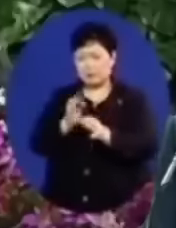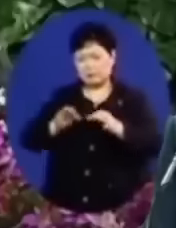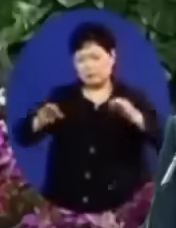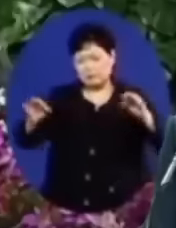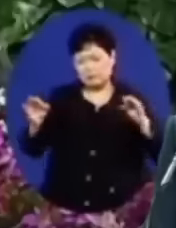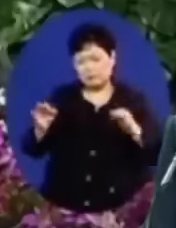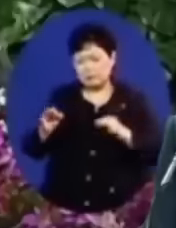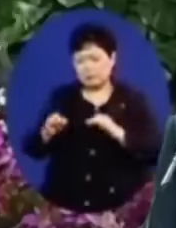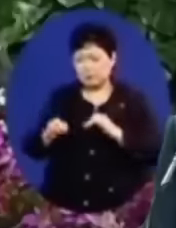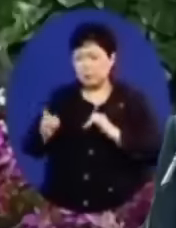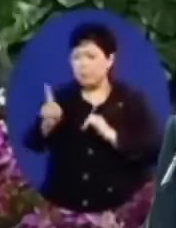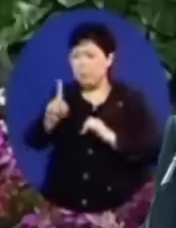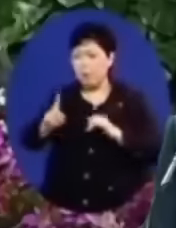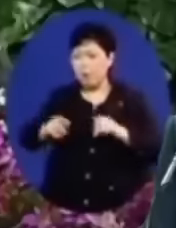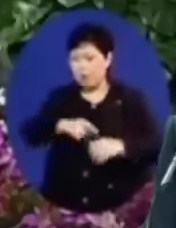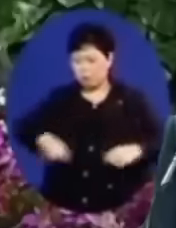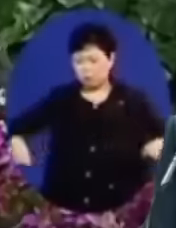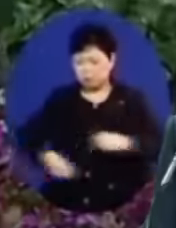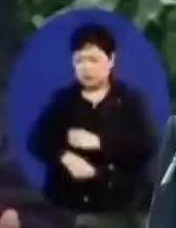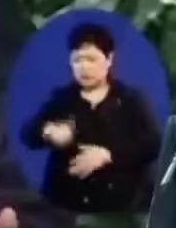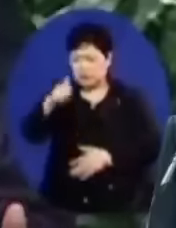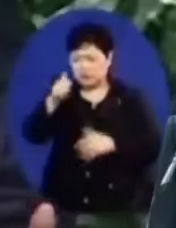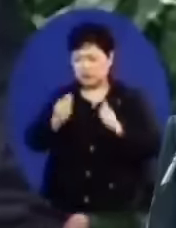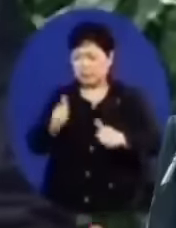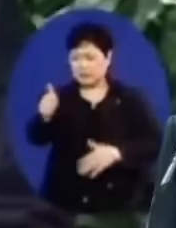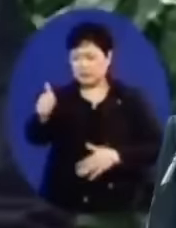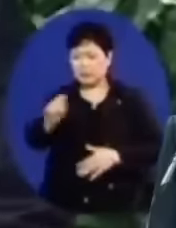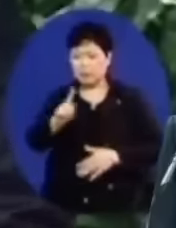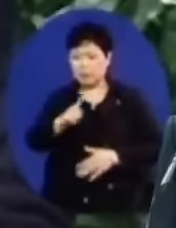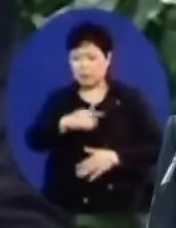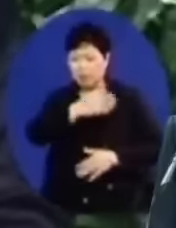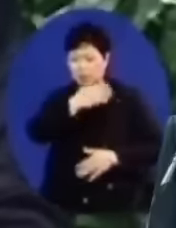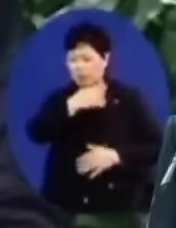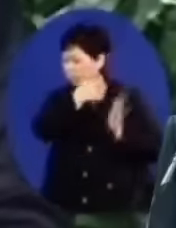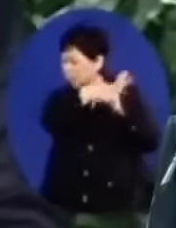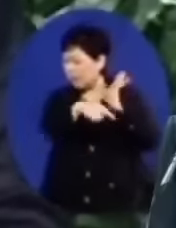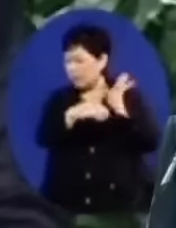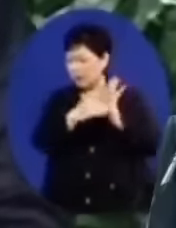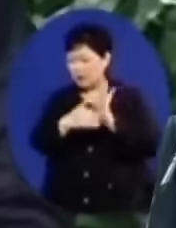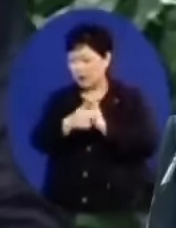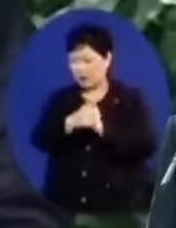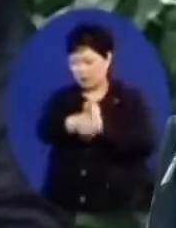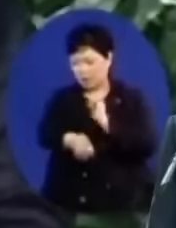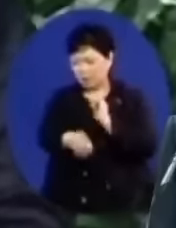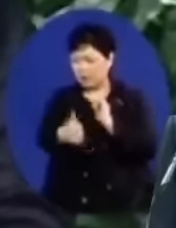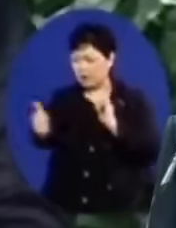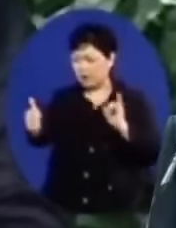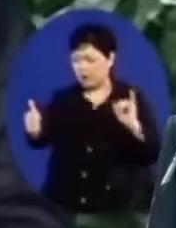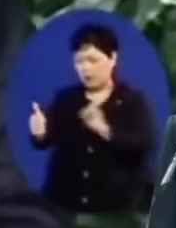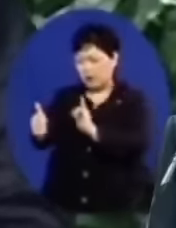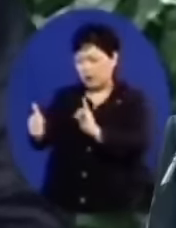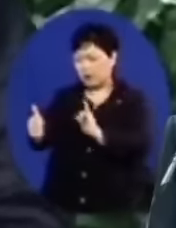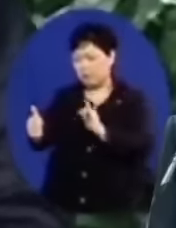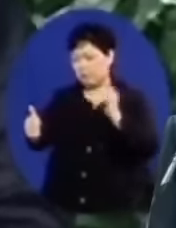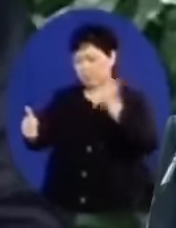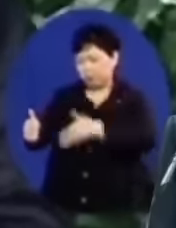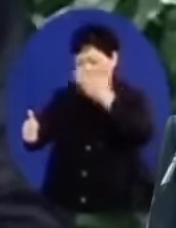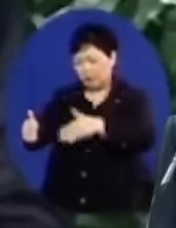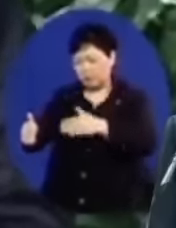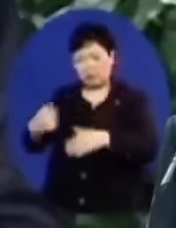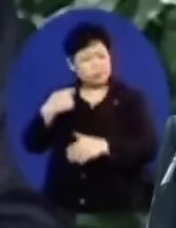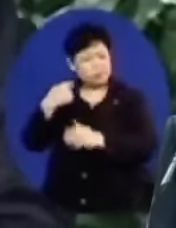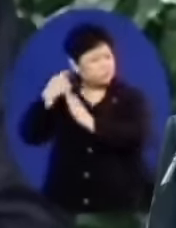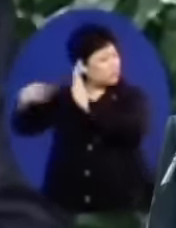들은 채 했습니다. 내가 하나님도 두려워하지 않고 사람을 무시하는데 이 과부가 내게 호소한다고 들어줄 리가 있겠느냐?